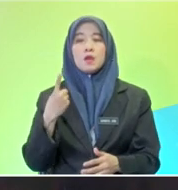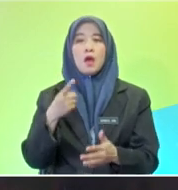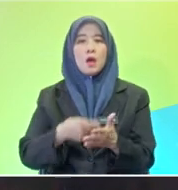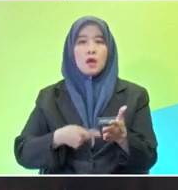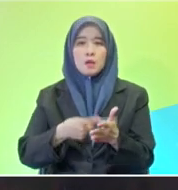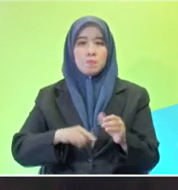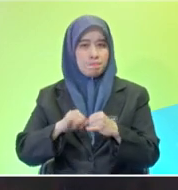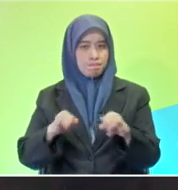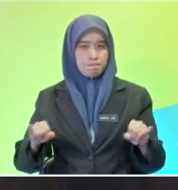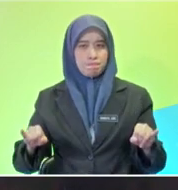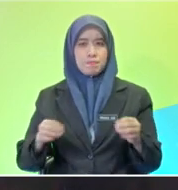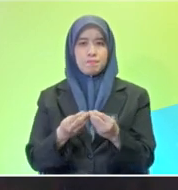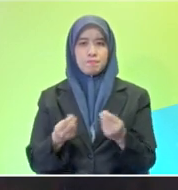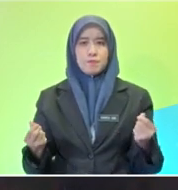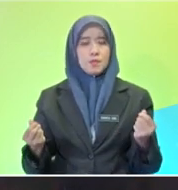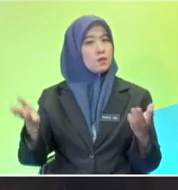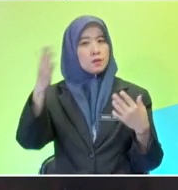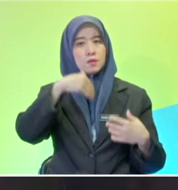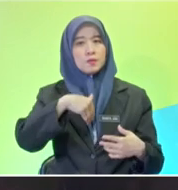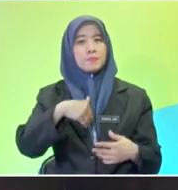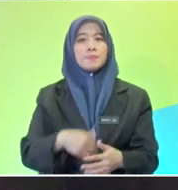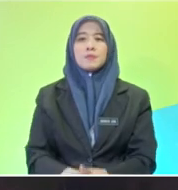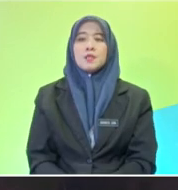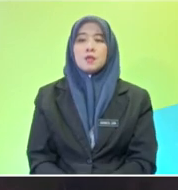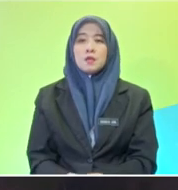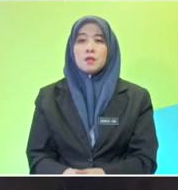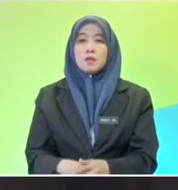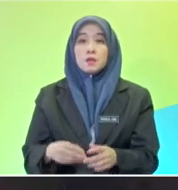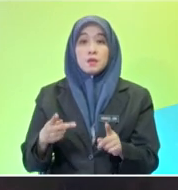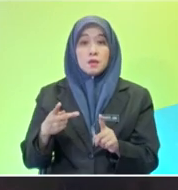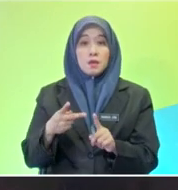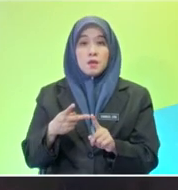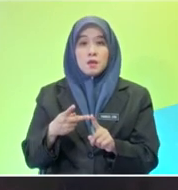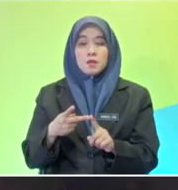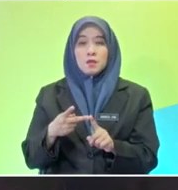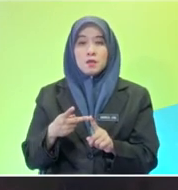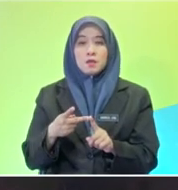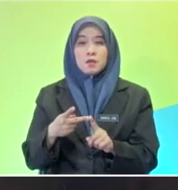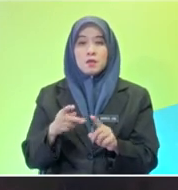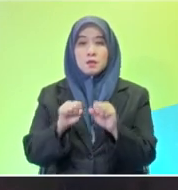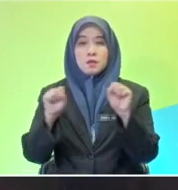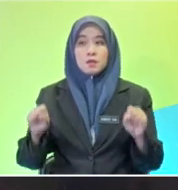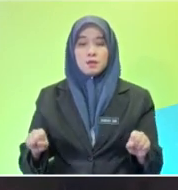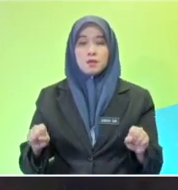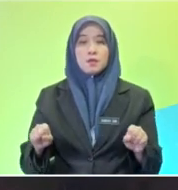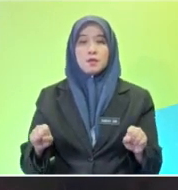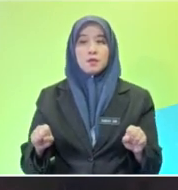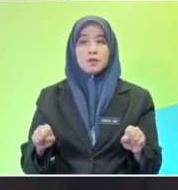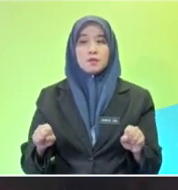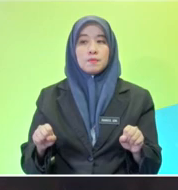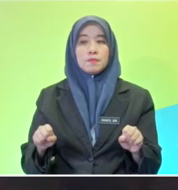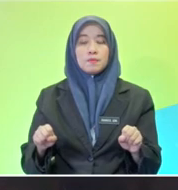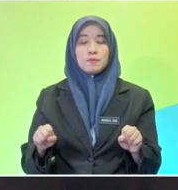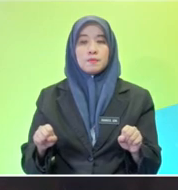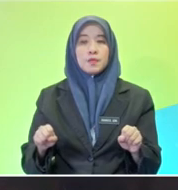tanah? Okey, jom kita. Jom, cikgu. Okey. Ini saya serah kepada Fika. Okey. Okey. Yang ini